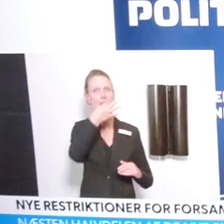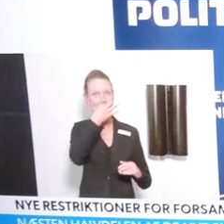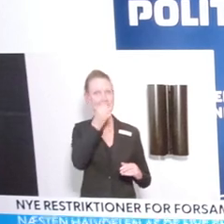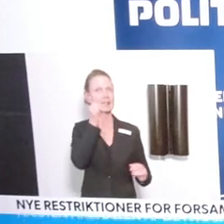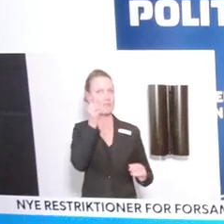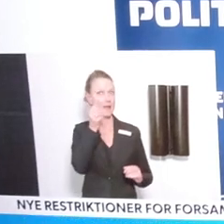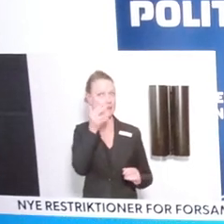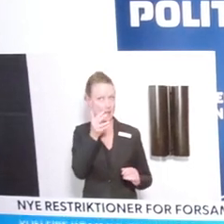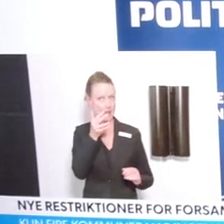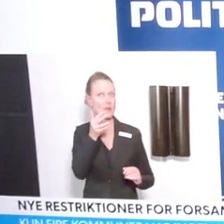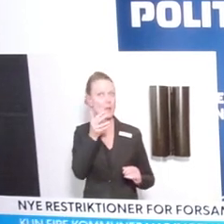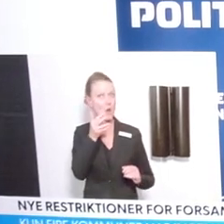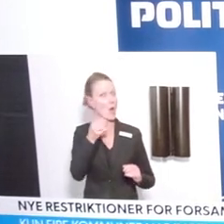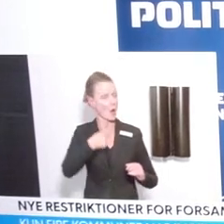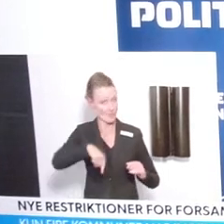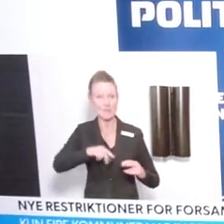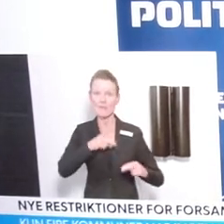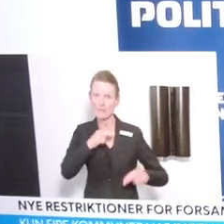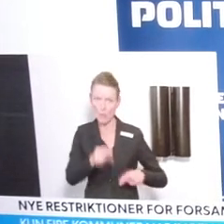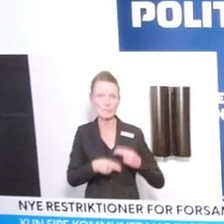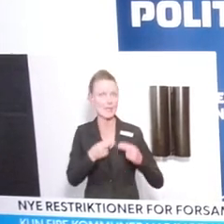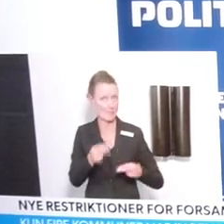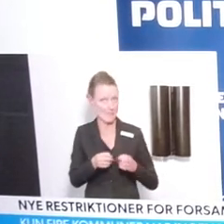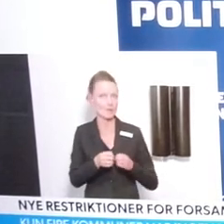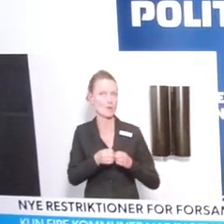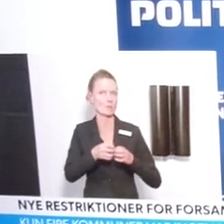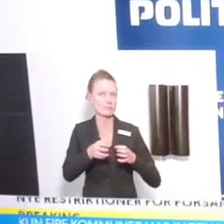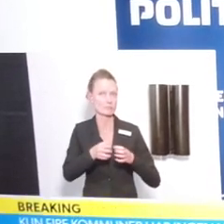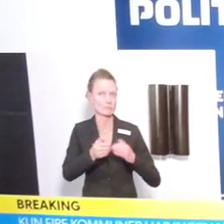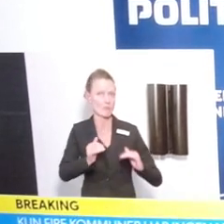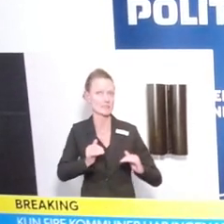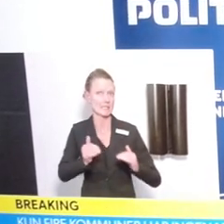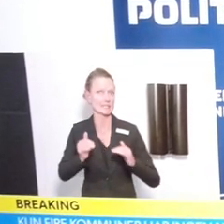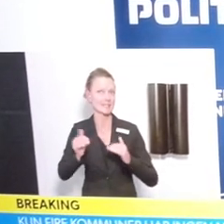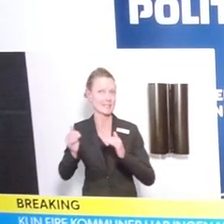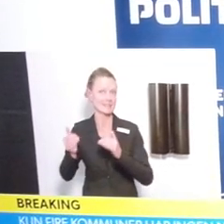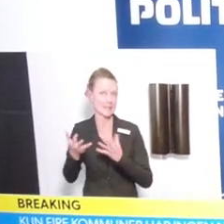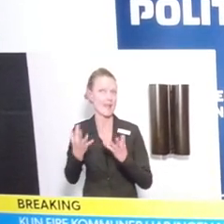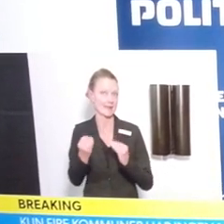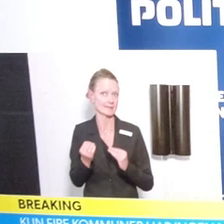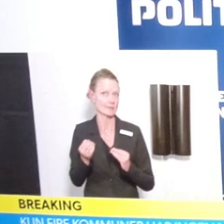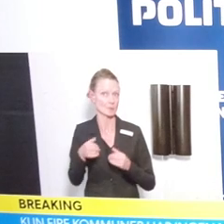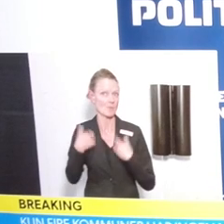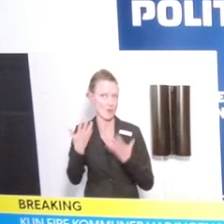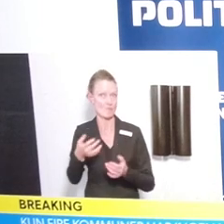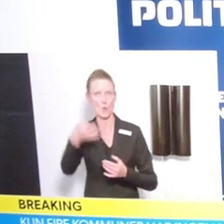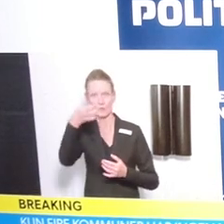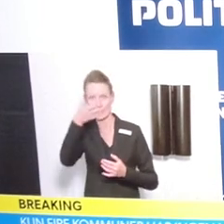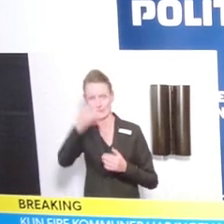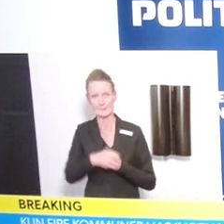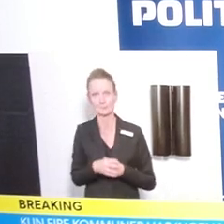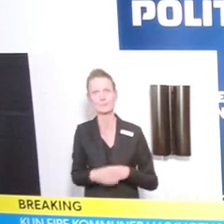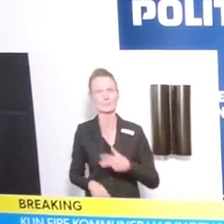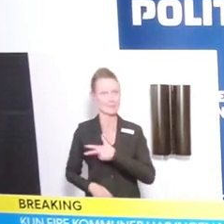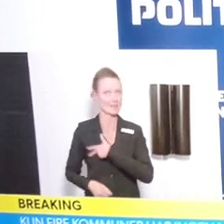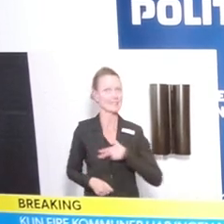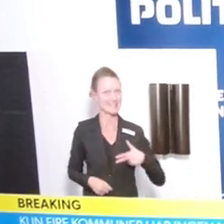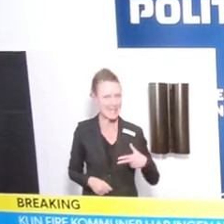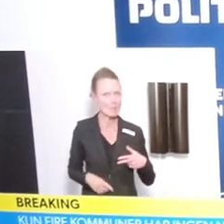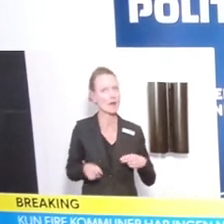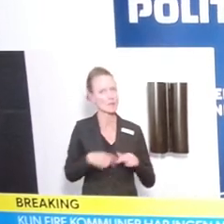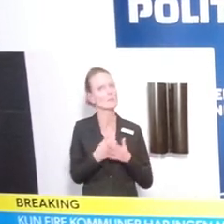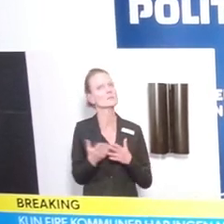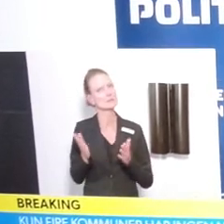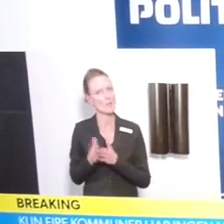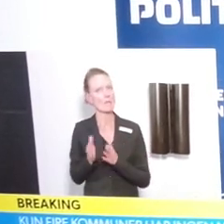altså fortsætte med at udbygge vores testkapacitet. Hvis man ser på andre lande, så er Danmark det land i Europa, sammen med den lille stat Luxembourg, der